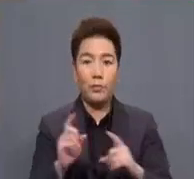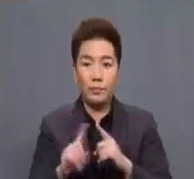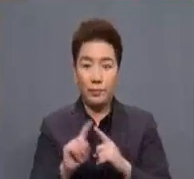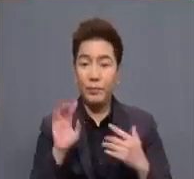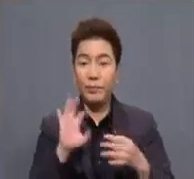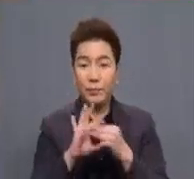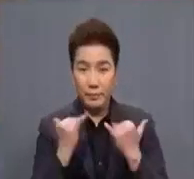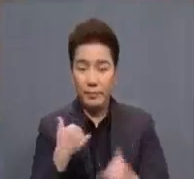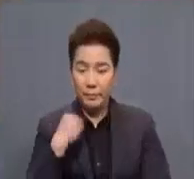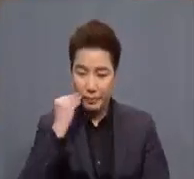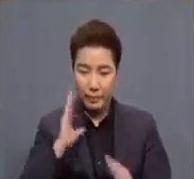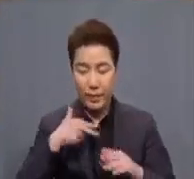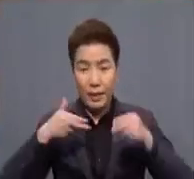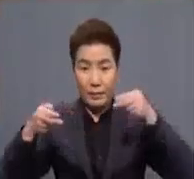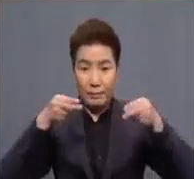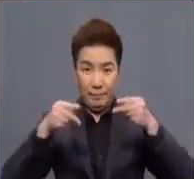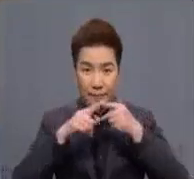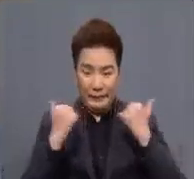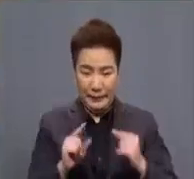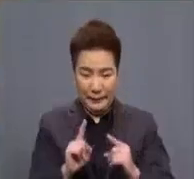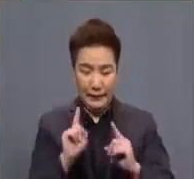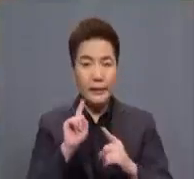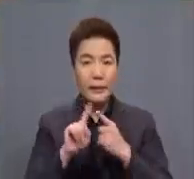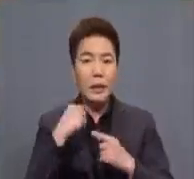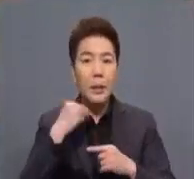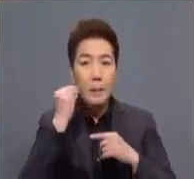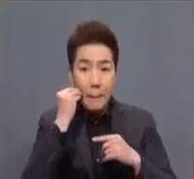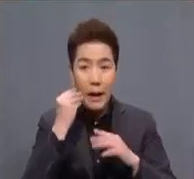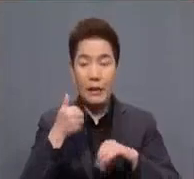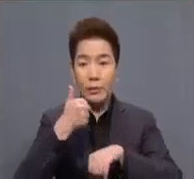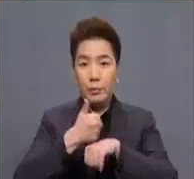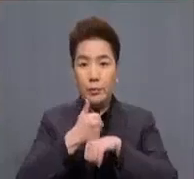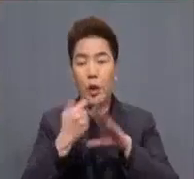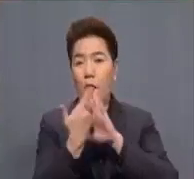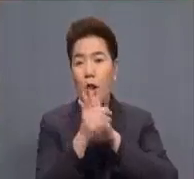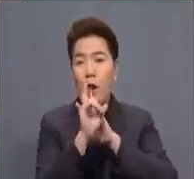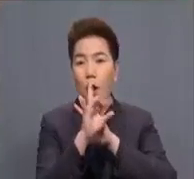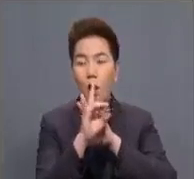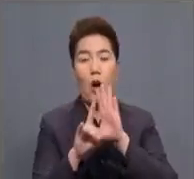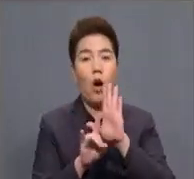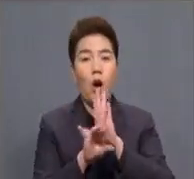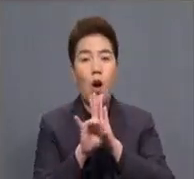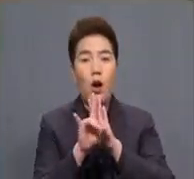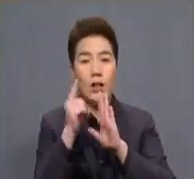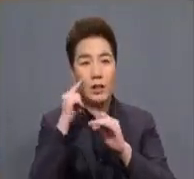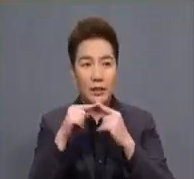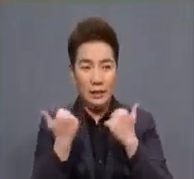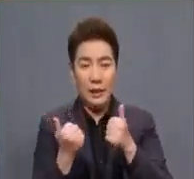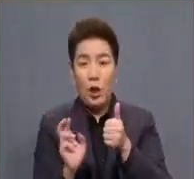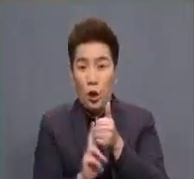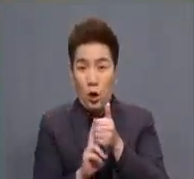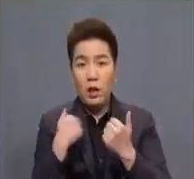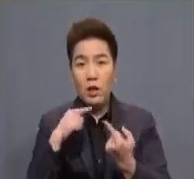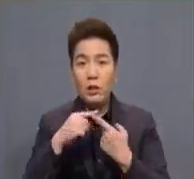มครับอย่าว่าแต่บ้านของช่างภาพผมเลยนะฮะ ค่ะ แม้แต่บ้านรองผู้ว่าที่จังหวัดร้อยเอ็ดยังโดนขโมยขึ้นเลยคุณรัช